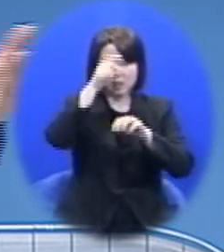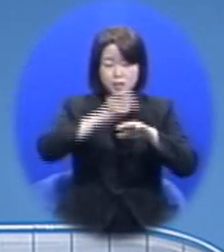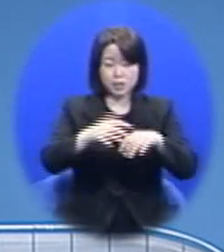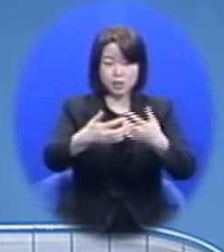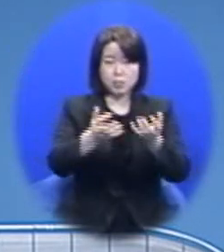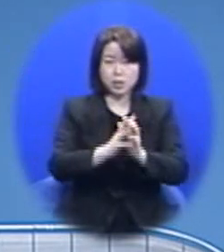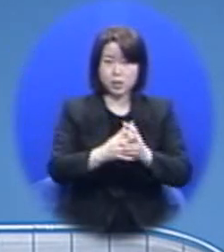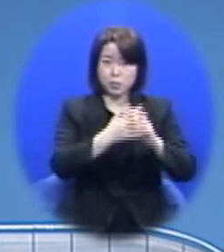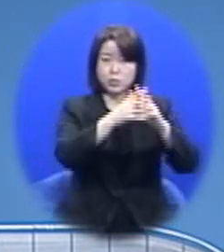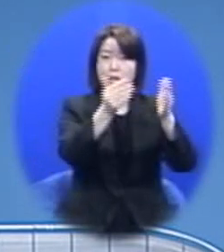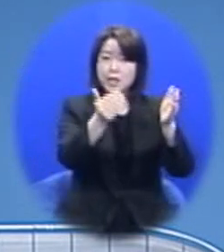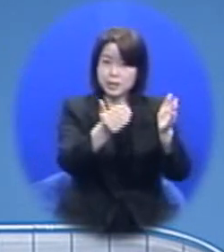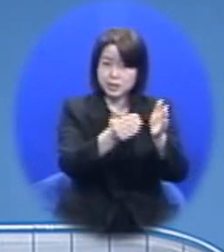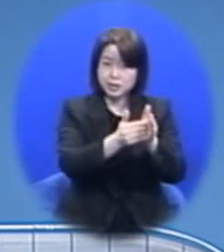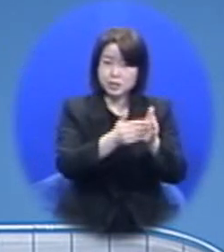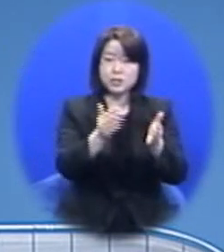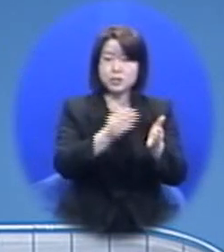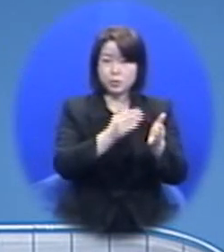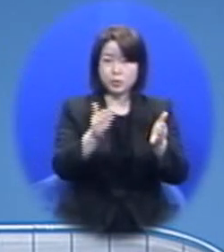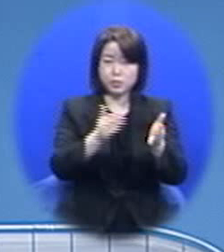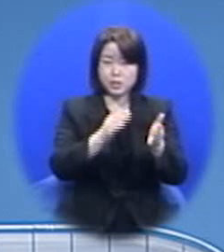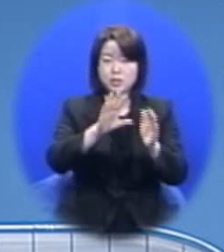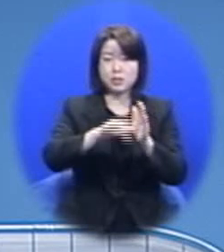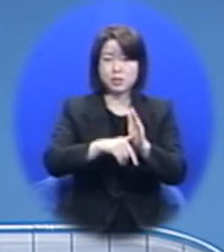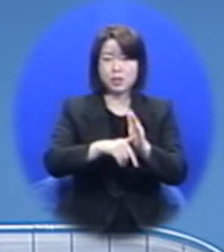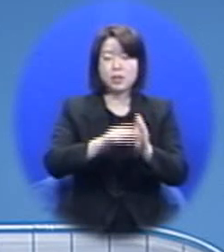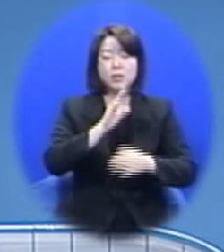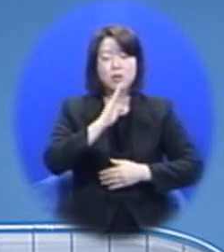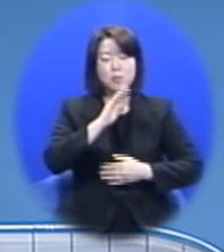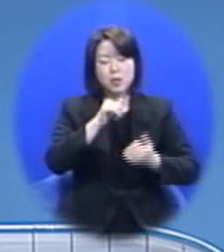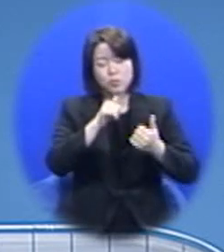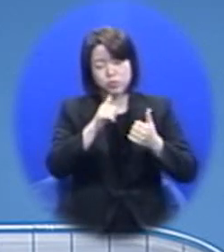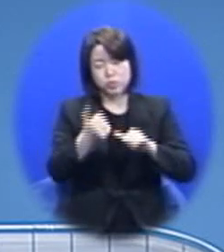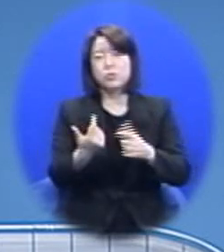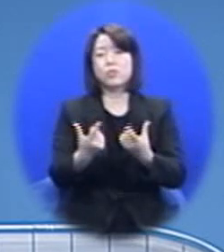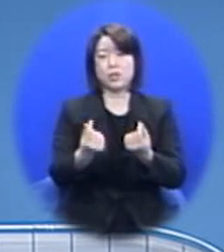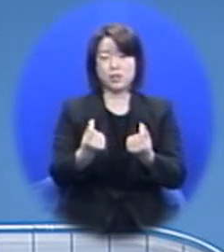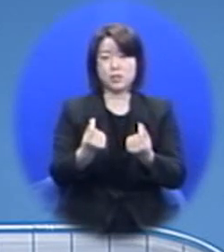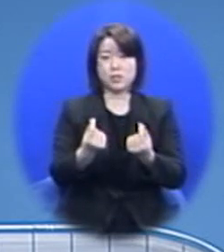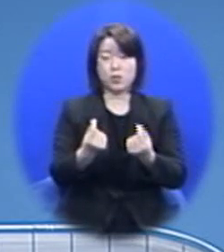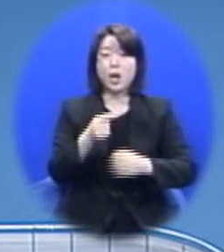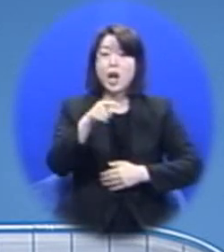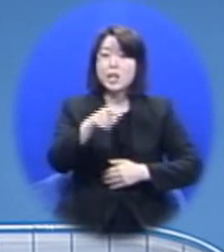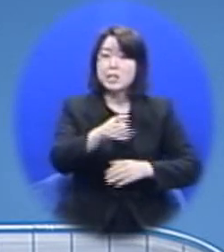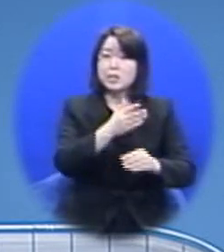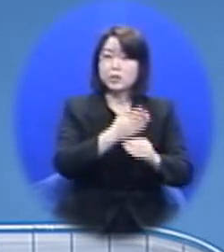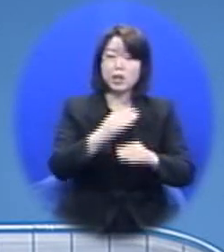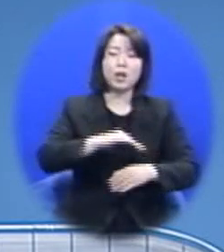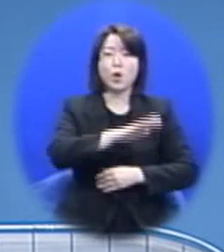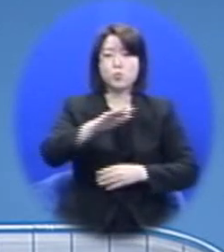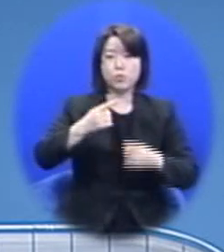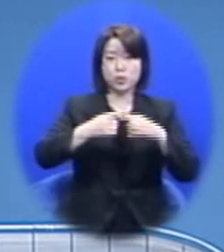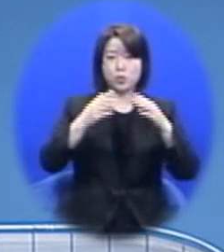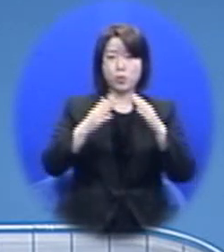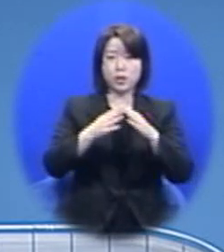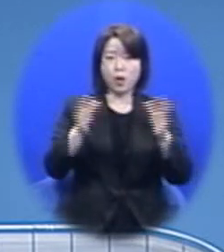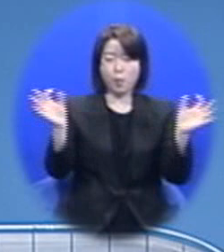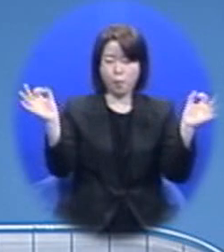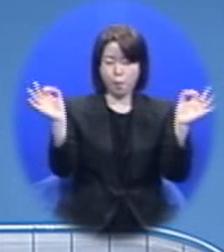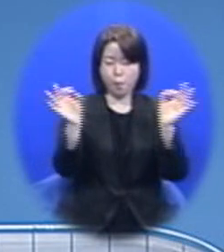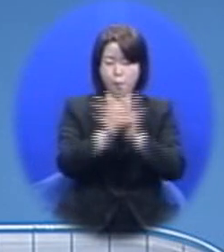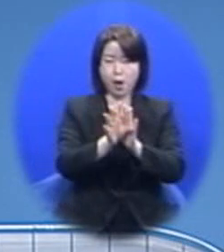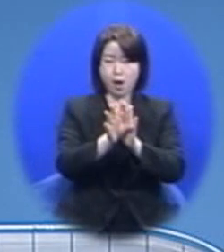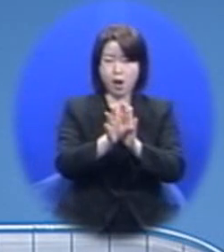때, 그때는 정말 죽을 맛이었어요. 이러다가 우리 교회가 그냥 파산하고 끝나는 거